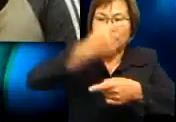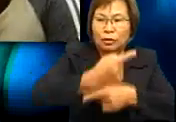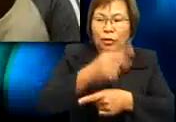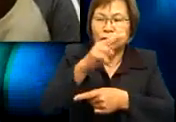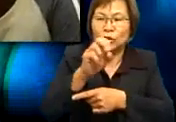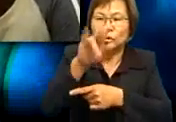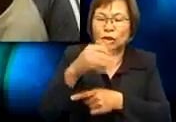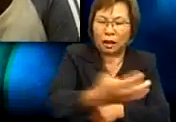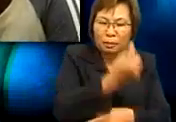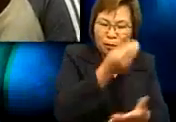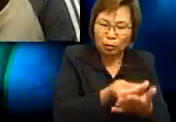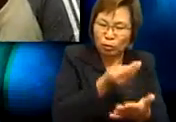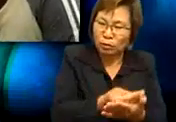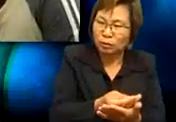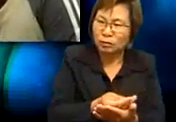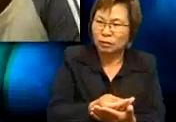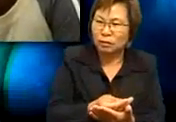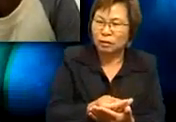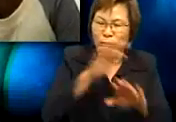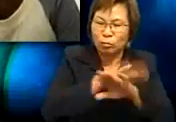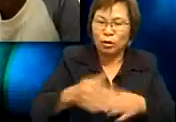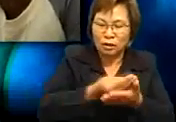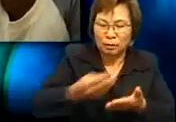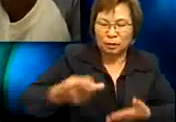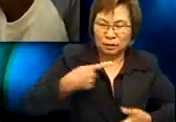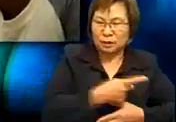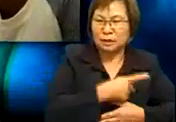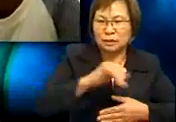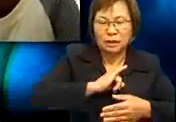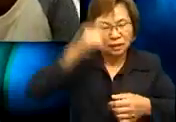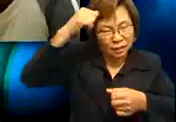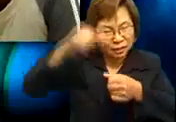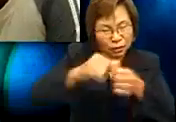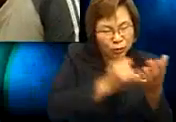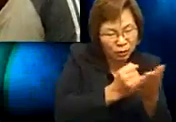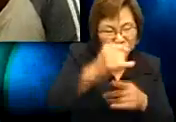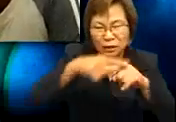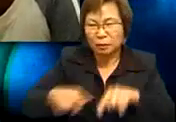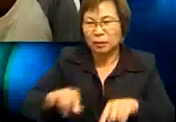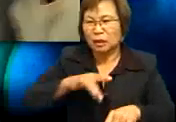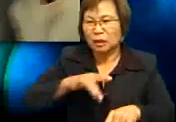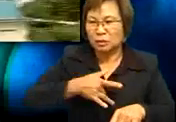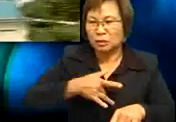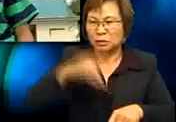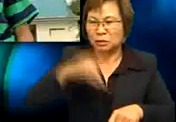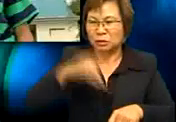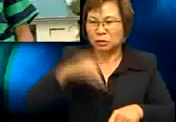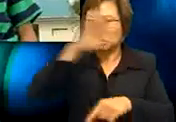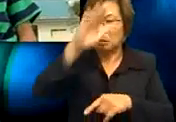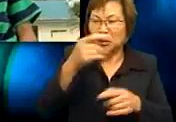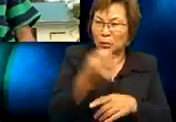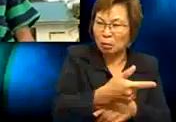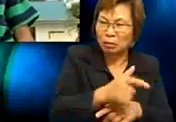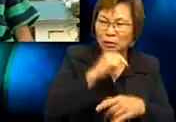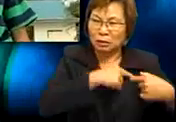Tak patut-patut kan Noni tu ambil upah? Bukannya dia tak belanja kita. Saya ingatkan dia tu ikhlas, tapi... Saya pun rasa Noni tak patut